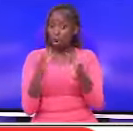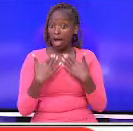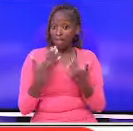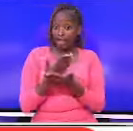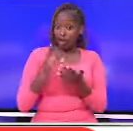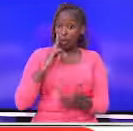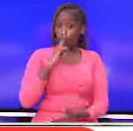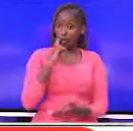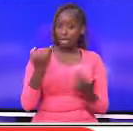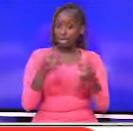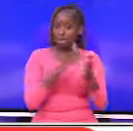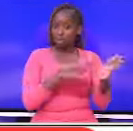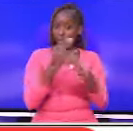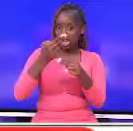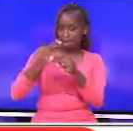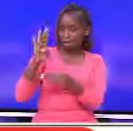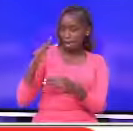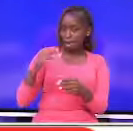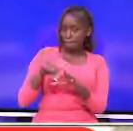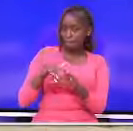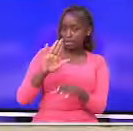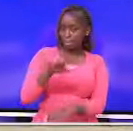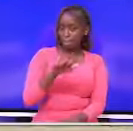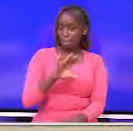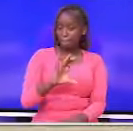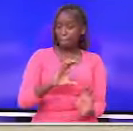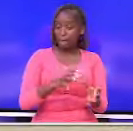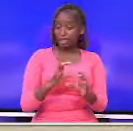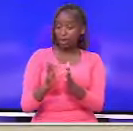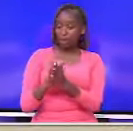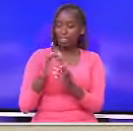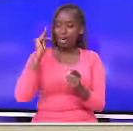kuharibiwa jina na wanachama wenye nia mbaya? Vera Alberta, T47.